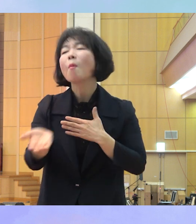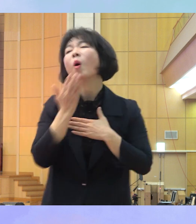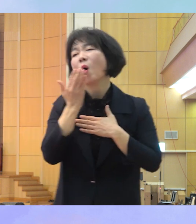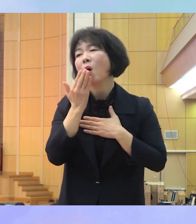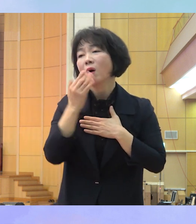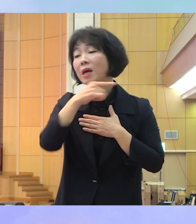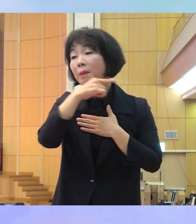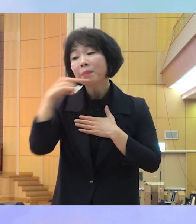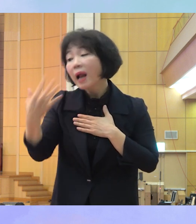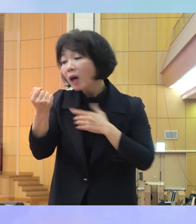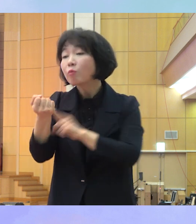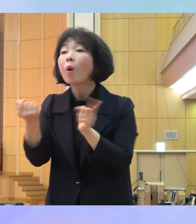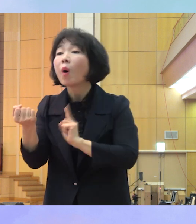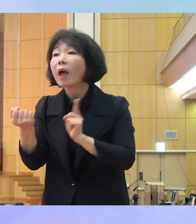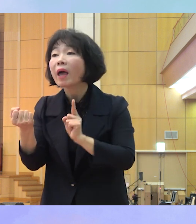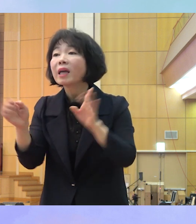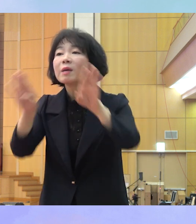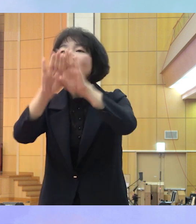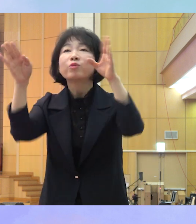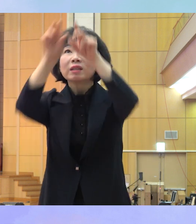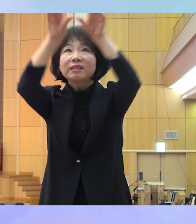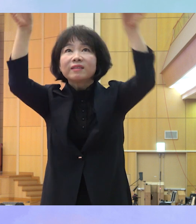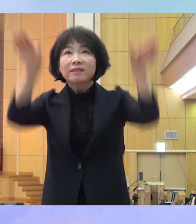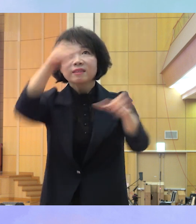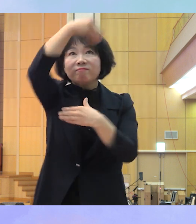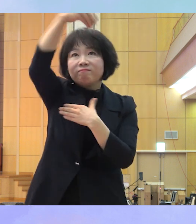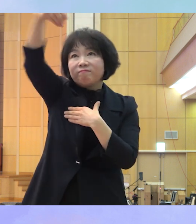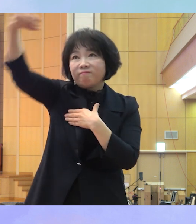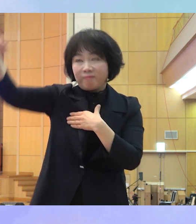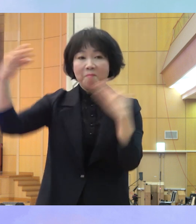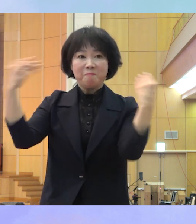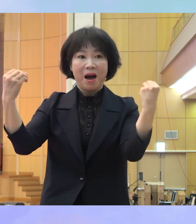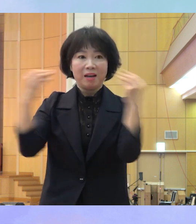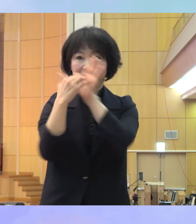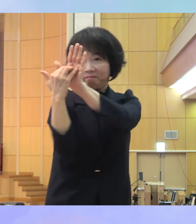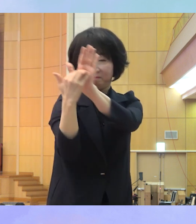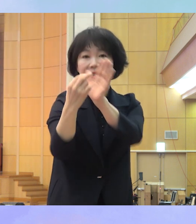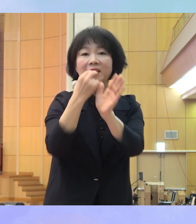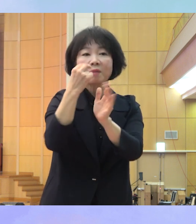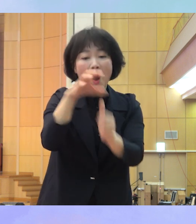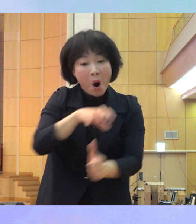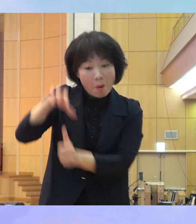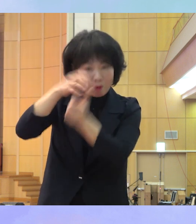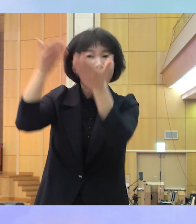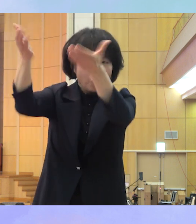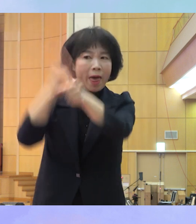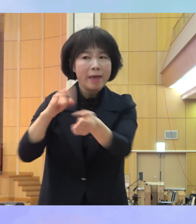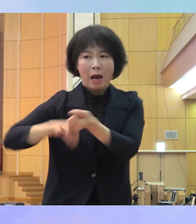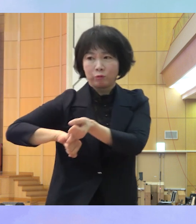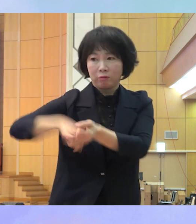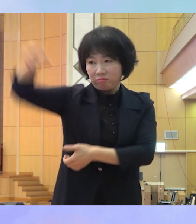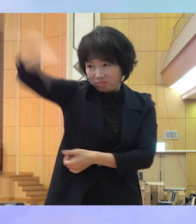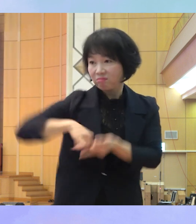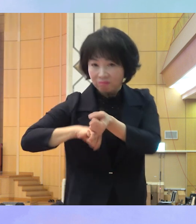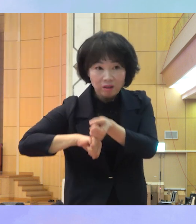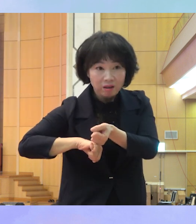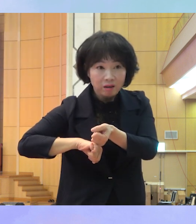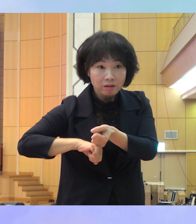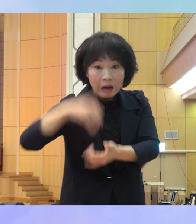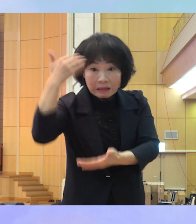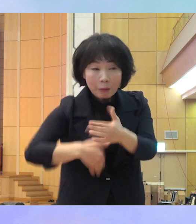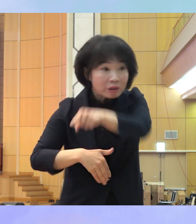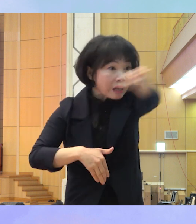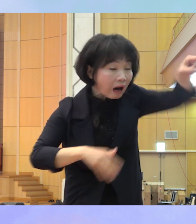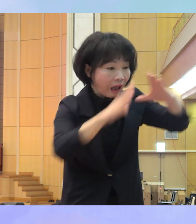바르고 그래서 그 죽음의 사자가 들어오지 못하게 하고 그래서 생명을 보호받고 그 다음에 양고기 왜 먹으냐 먹고 탈출을